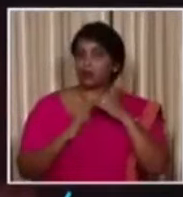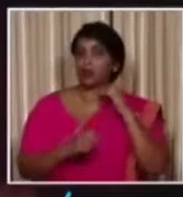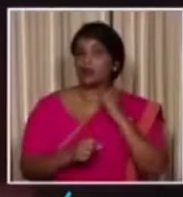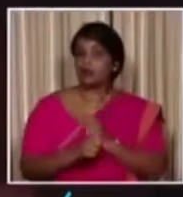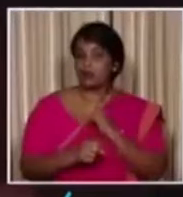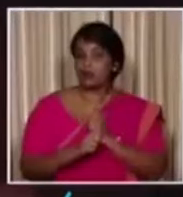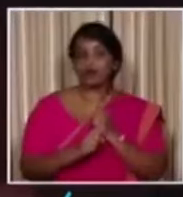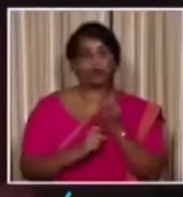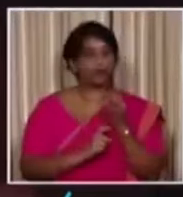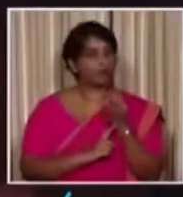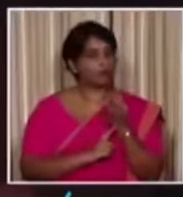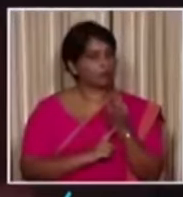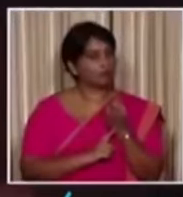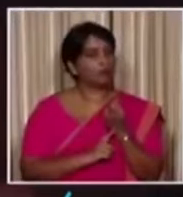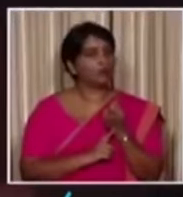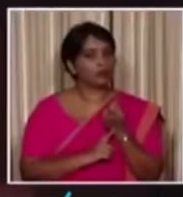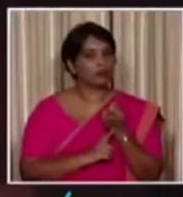රජයේ ප්‍රතිපාදන